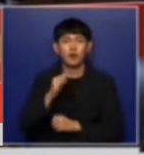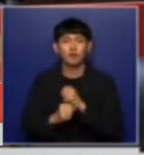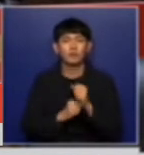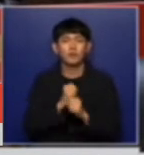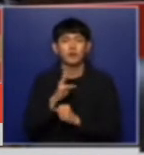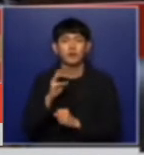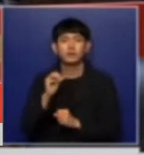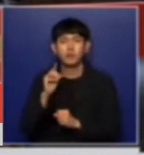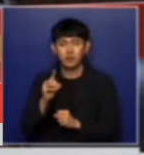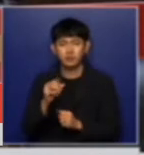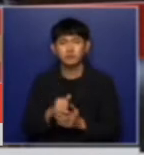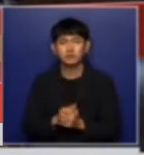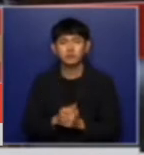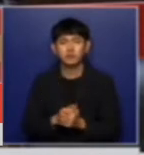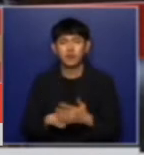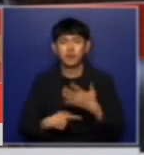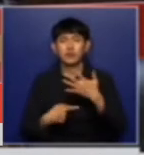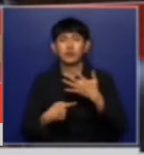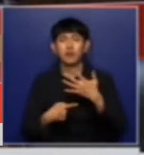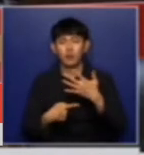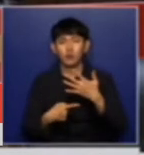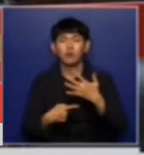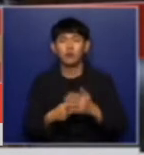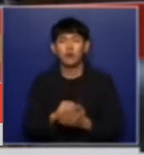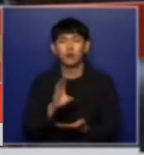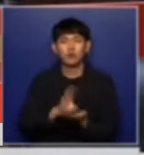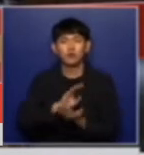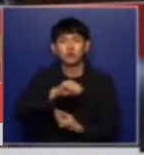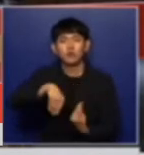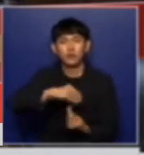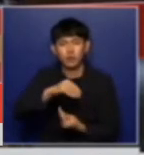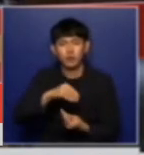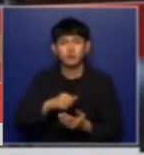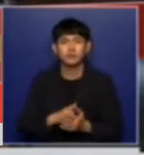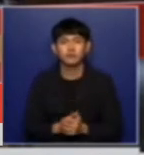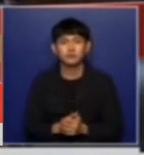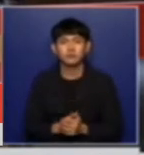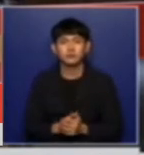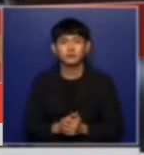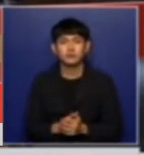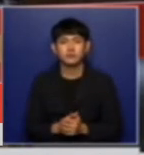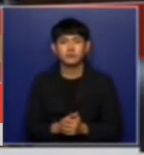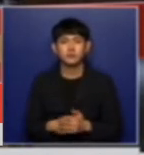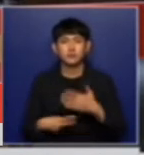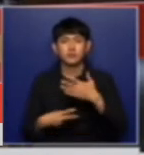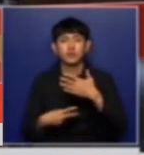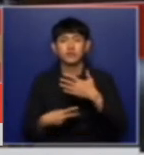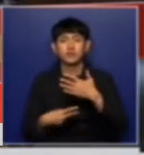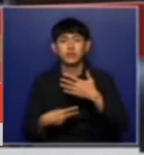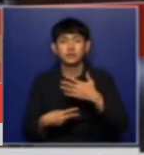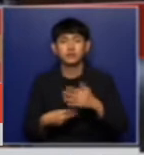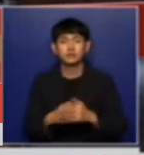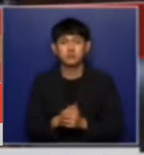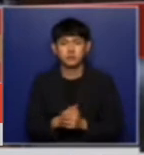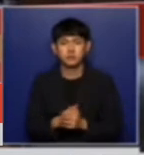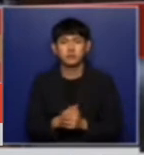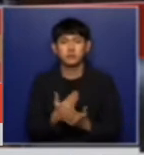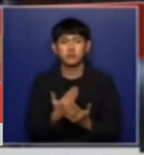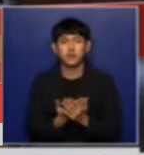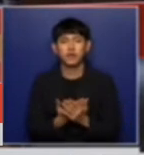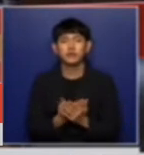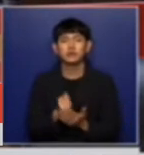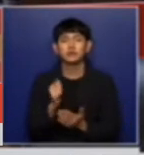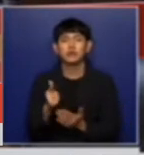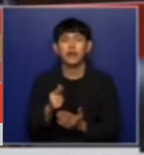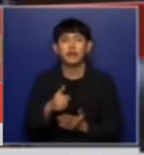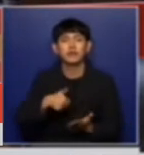นะครับแล้วก็หมวดที่6เนี่ยเป็นเรื่องของทุนหมุนเวียนบทสุดท้ายก็เป็นเรื่องของรายจ่ายชำระหนี้ภ